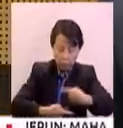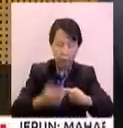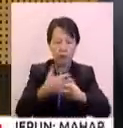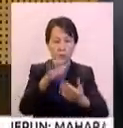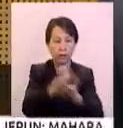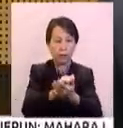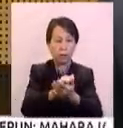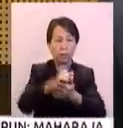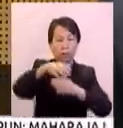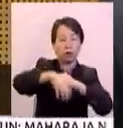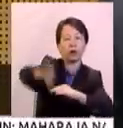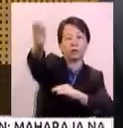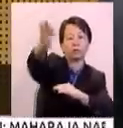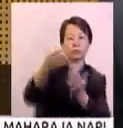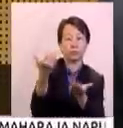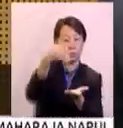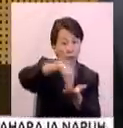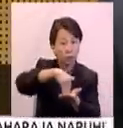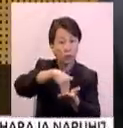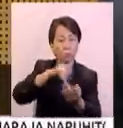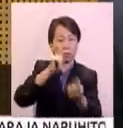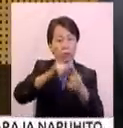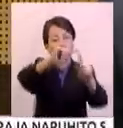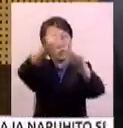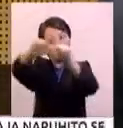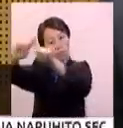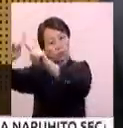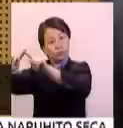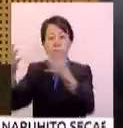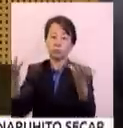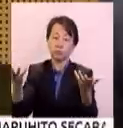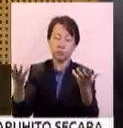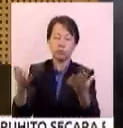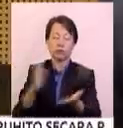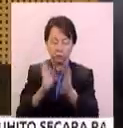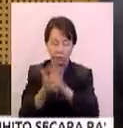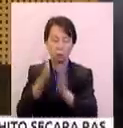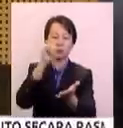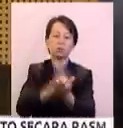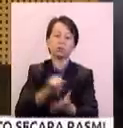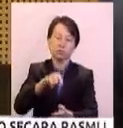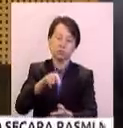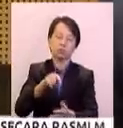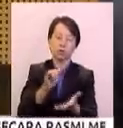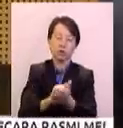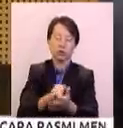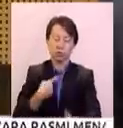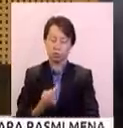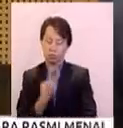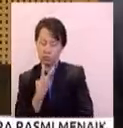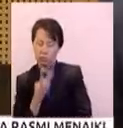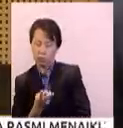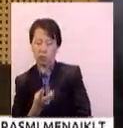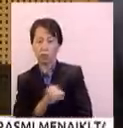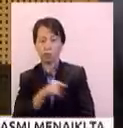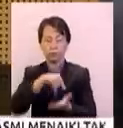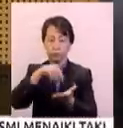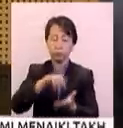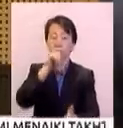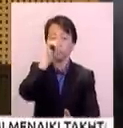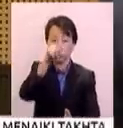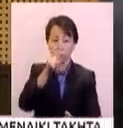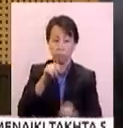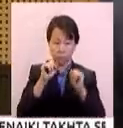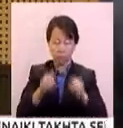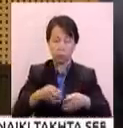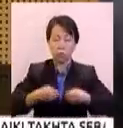itu diekspor semula ke pelbagai pasaran yang lain. Jadi itu adalah antara perkara yang kita lihat dan ini sudah tentunya